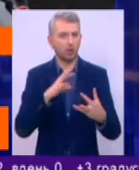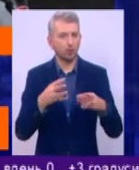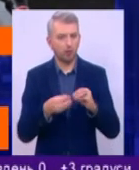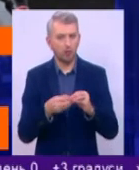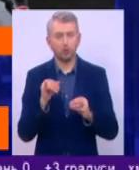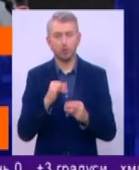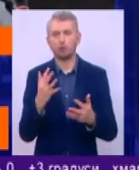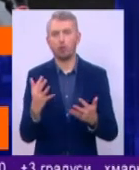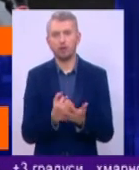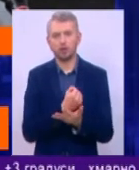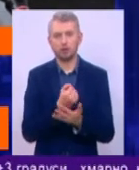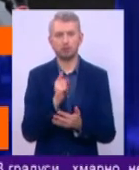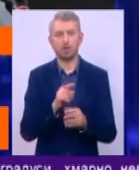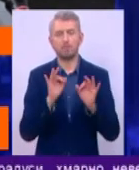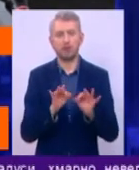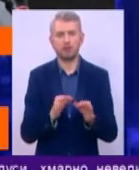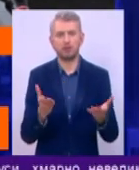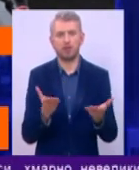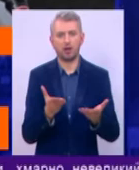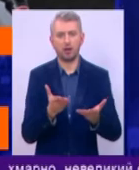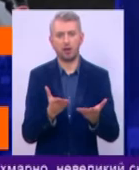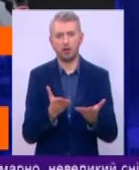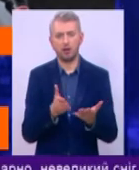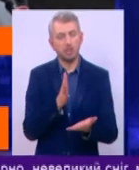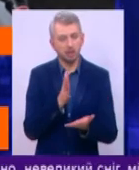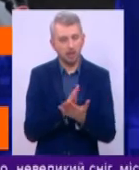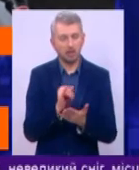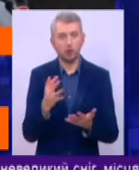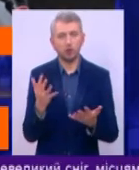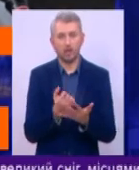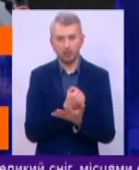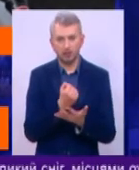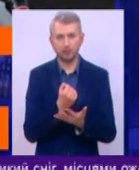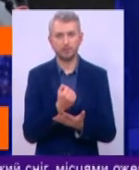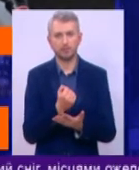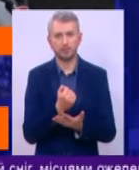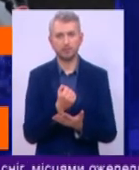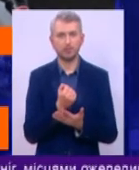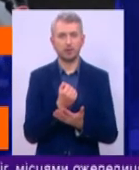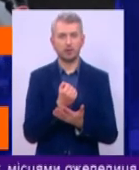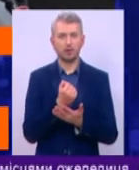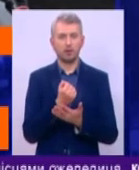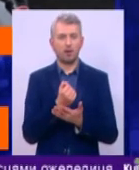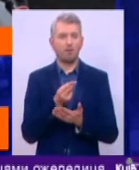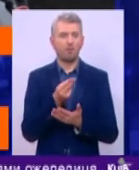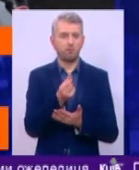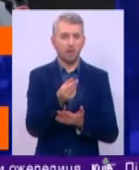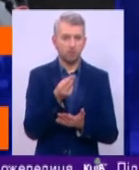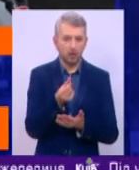і досягти тієї правди, яка от є, і досягти, безумовно, і виплат,